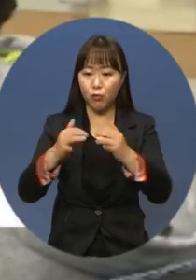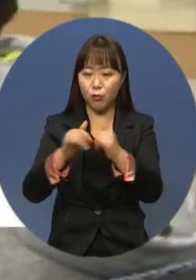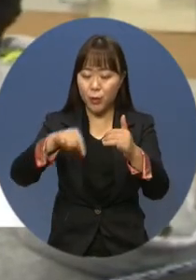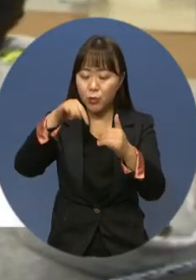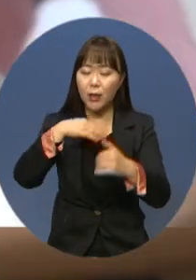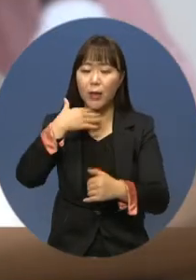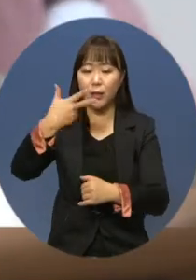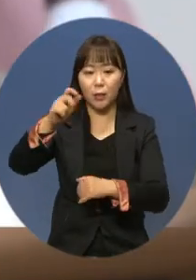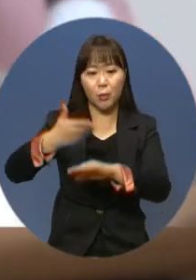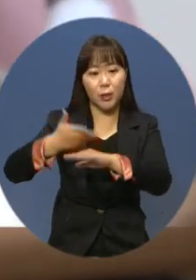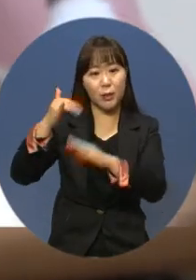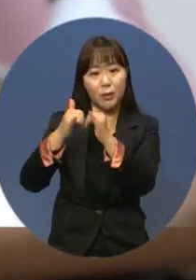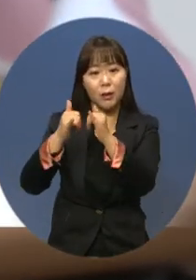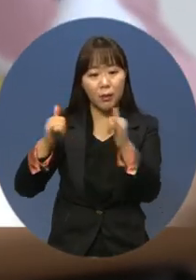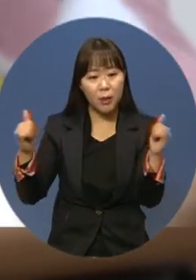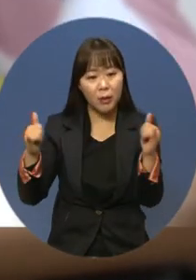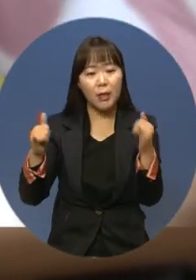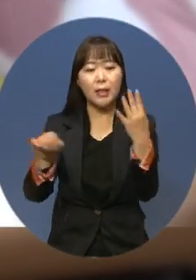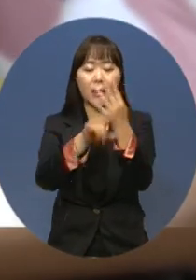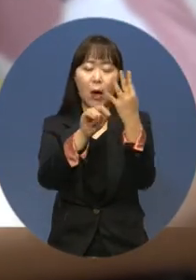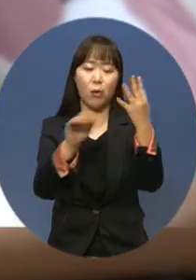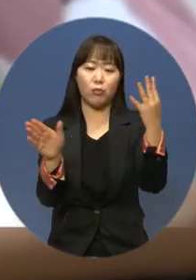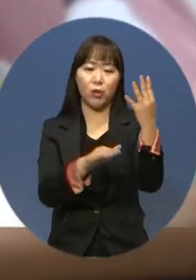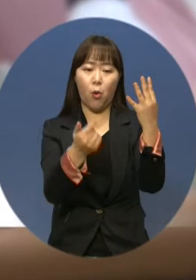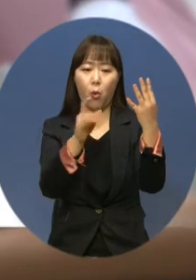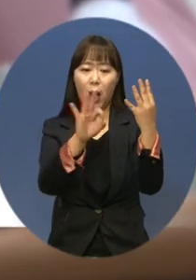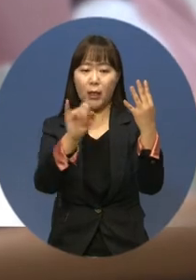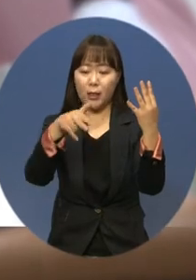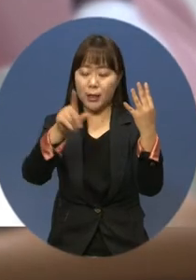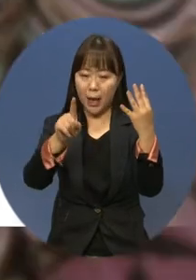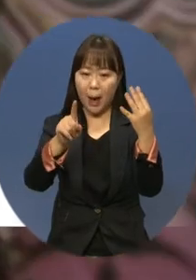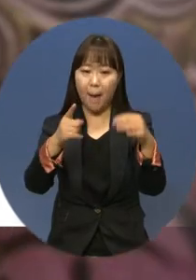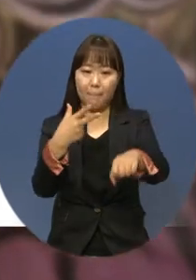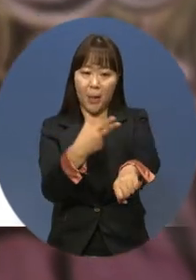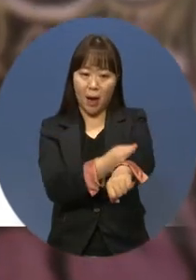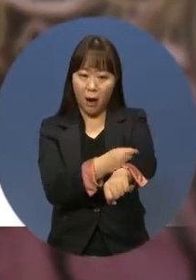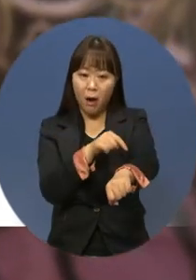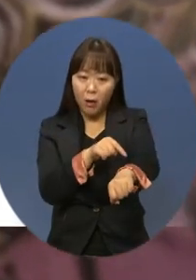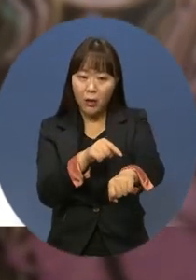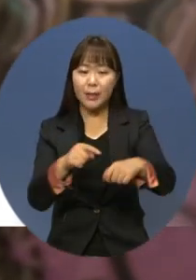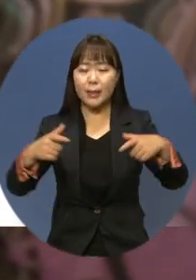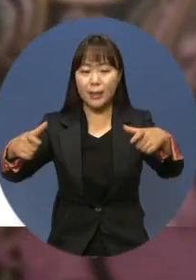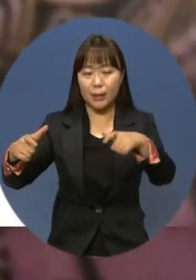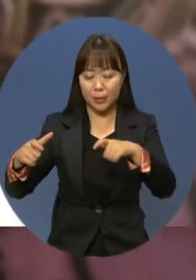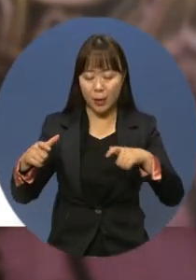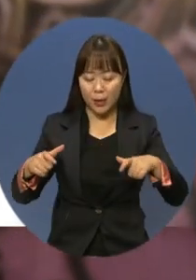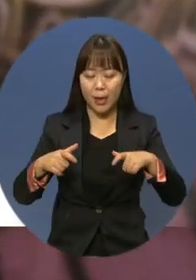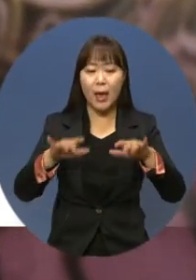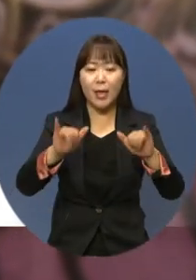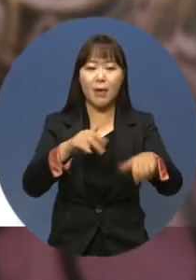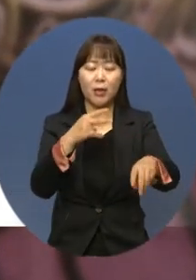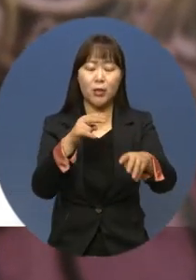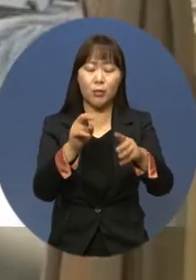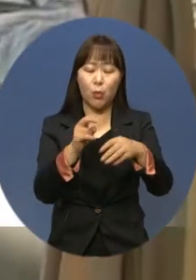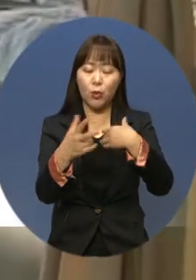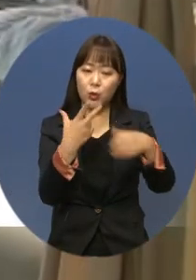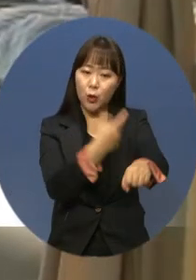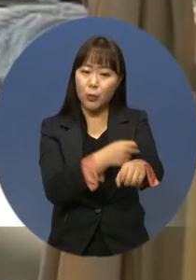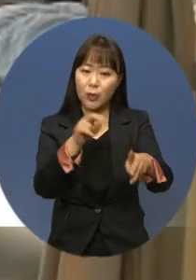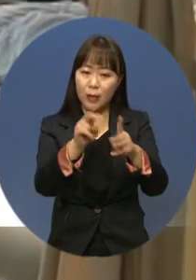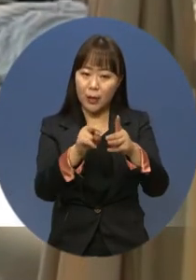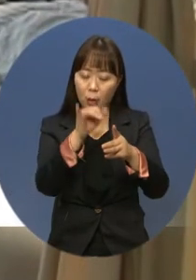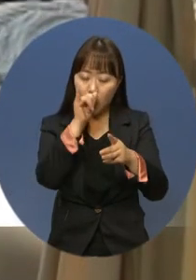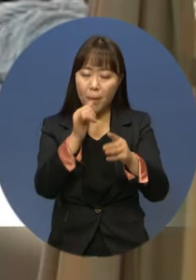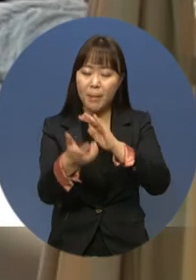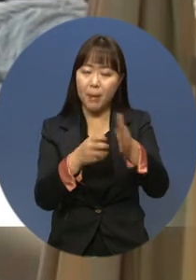75세 이상 에게는 4월부터 화이자 백신을 활용해 지역별 예방접종 센터에서 접종 하며 사전